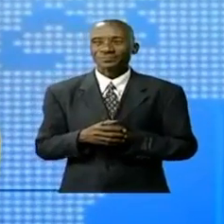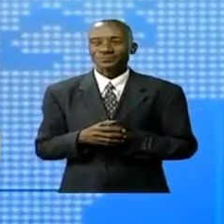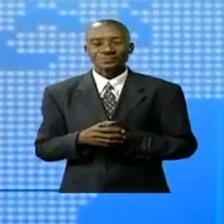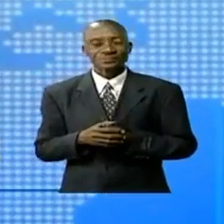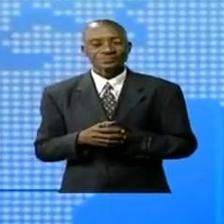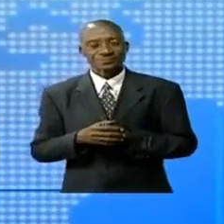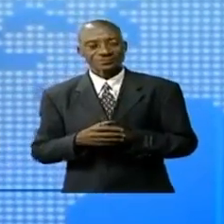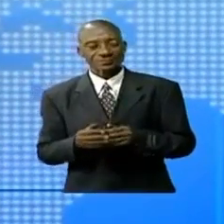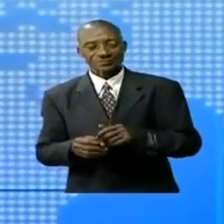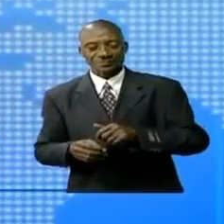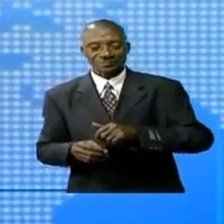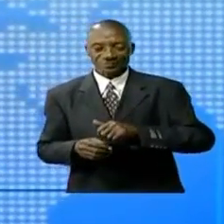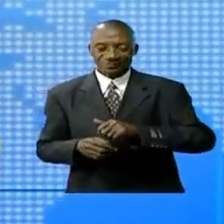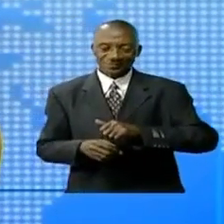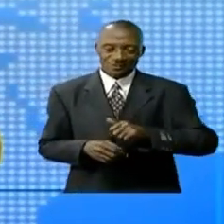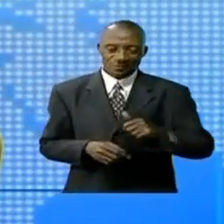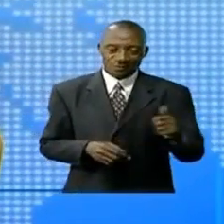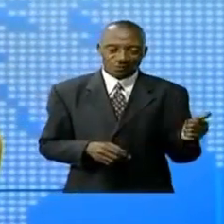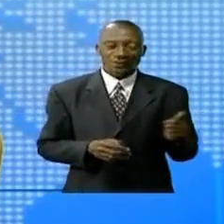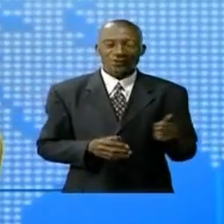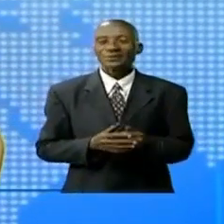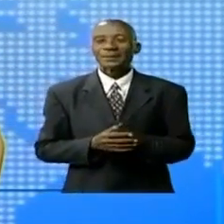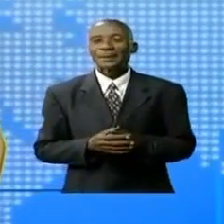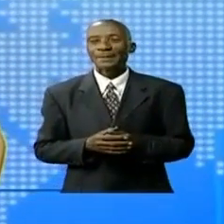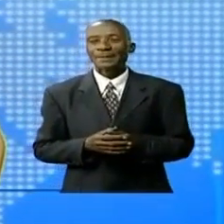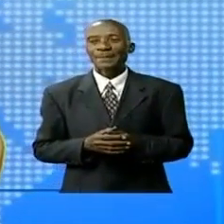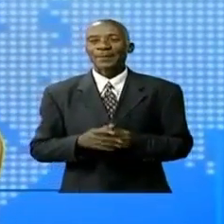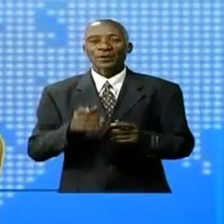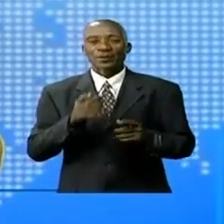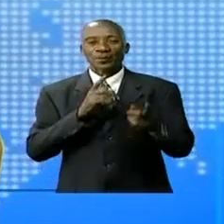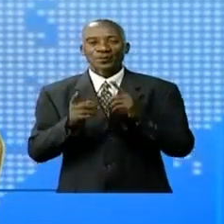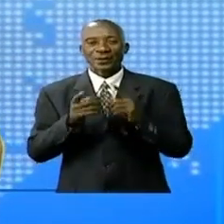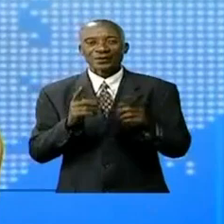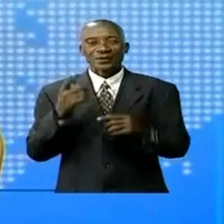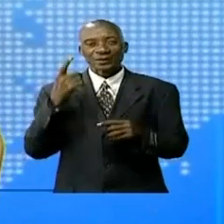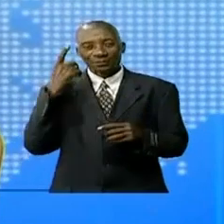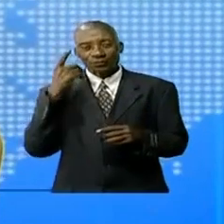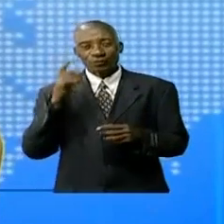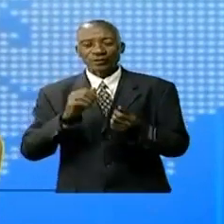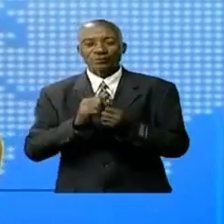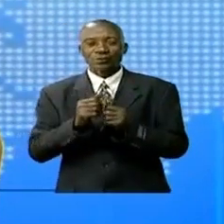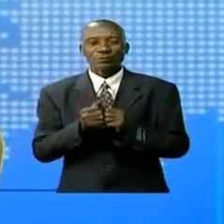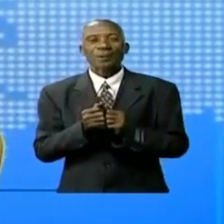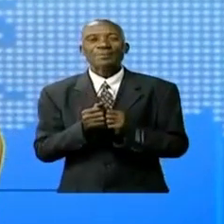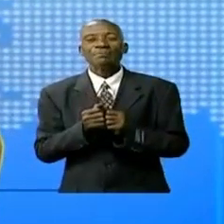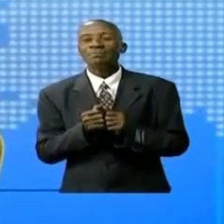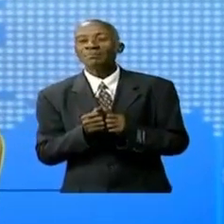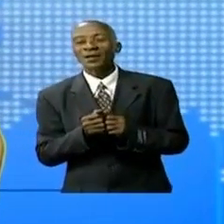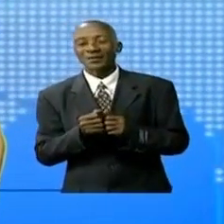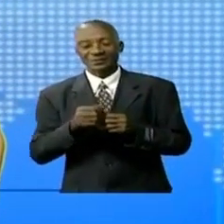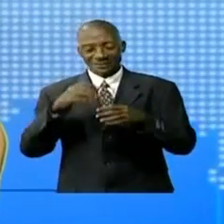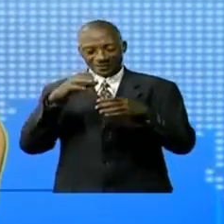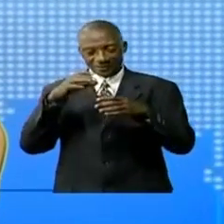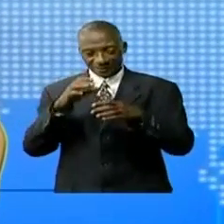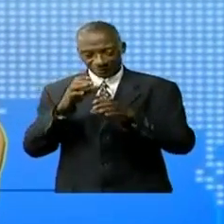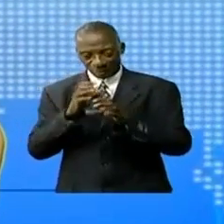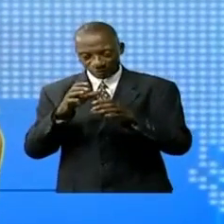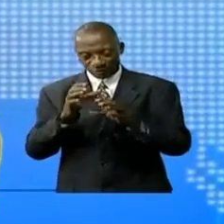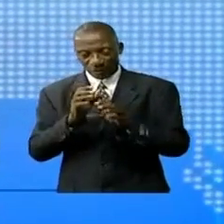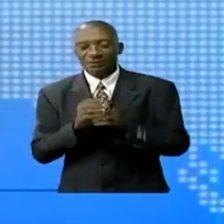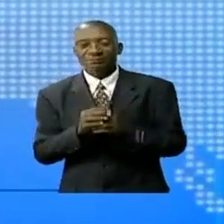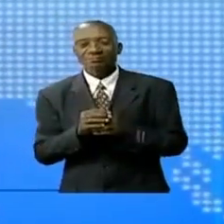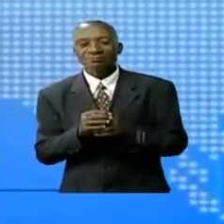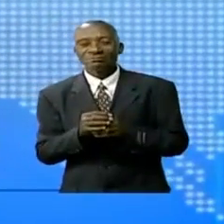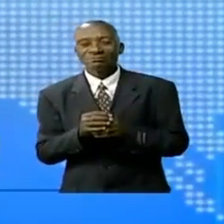Chose, inspecter les conditions et normes de fabrication de médicaments dans le laboratoire Arofar Production, situé au quartier Kingabwa